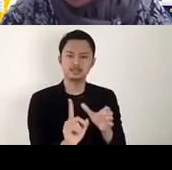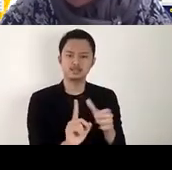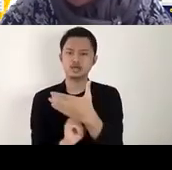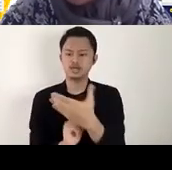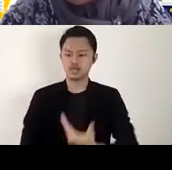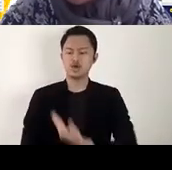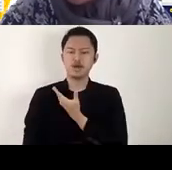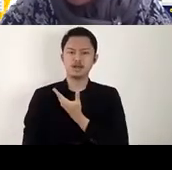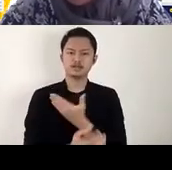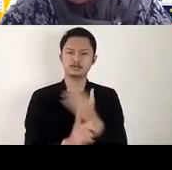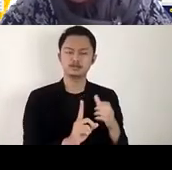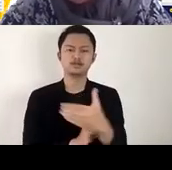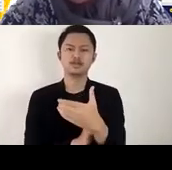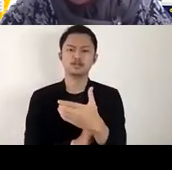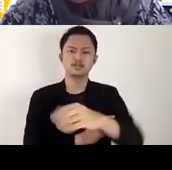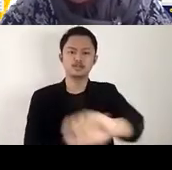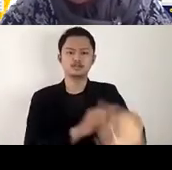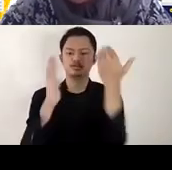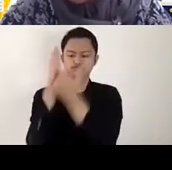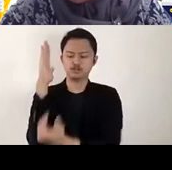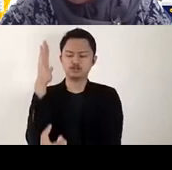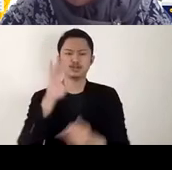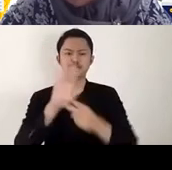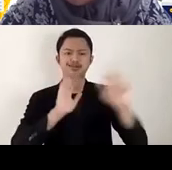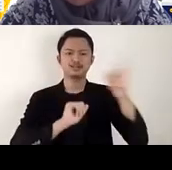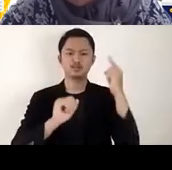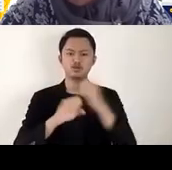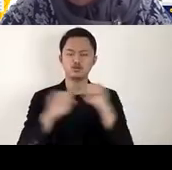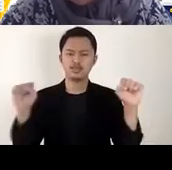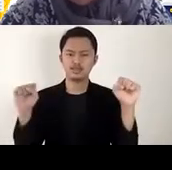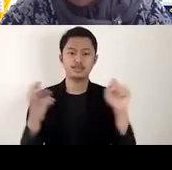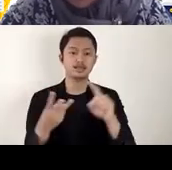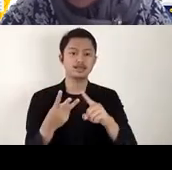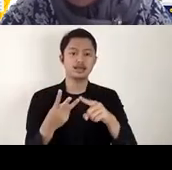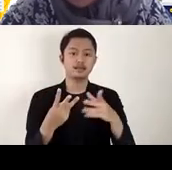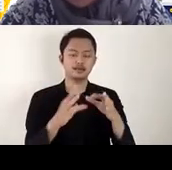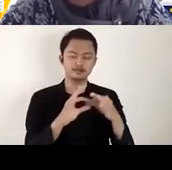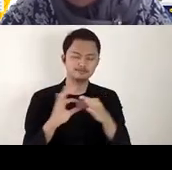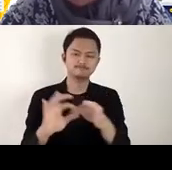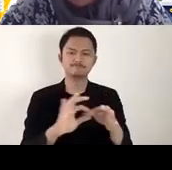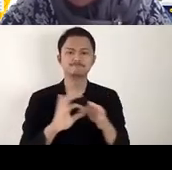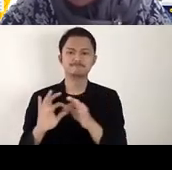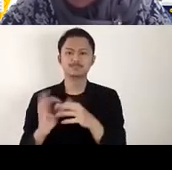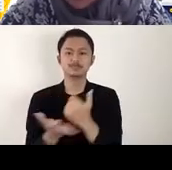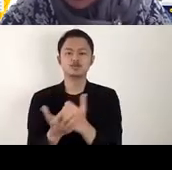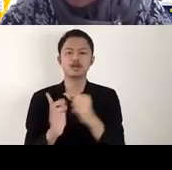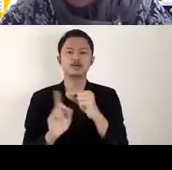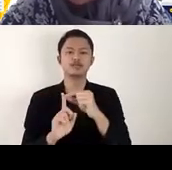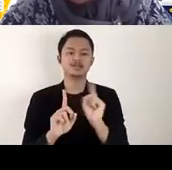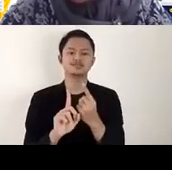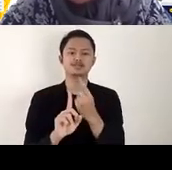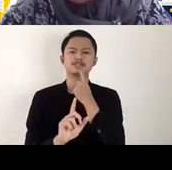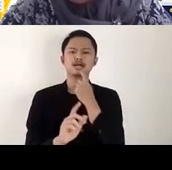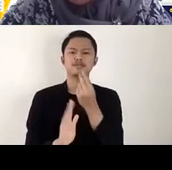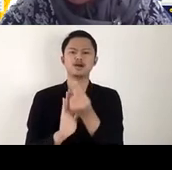penguatan selangka legislasi nasional juga di bulan ketiga adalah kerjasama dan kemitraan Jadi sebenarnya pada pasal 11 mengenai pendanaan